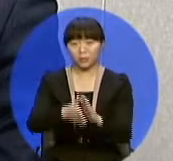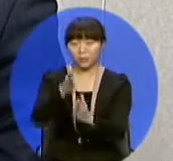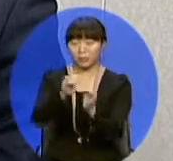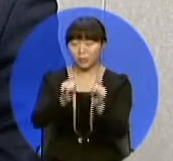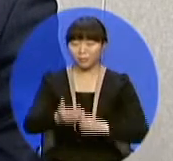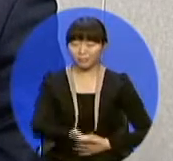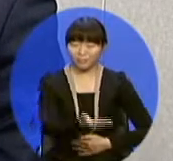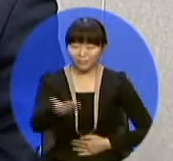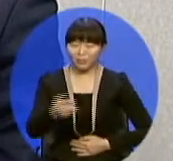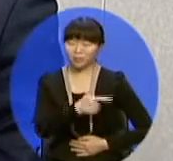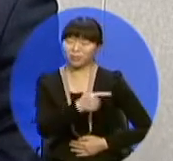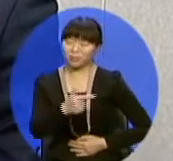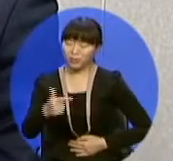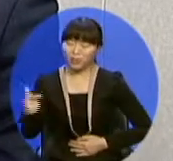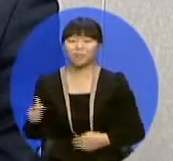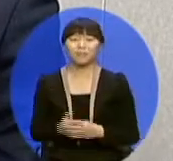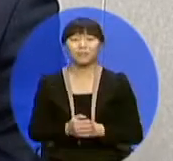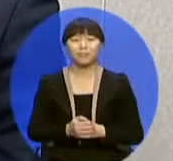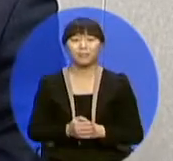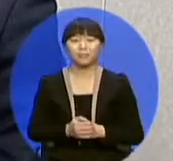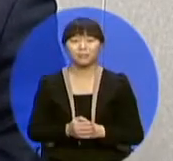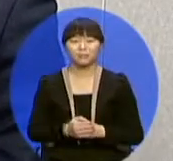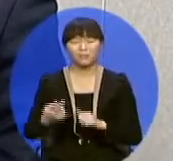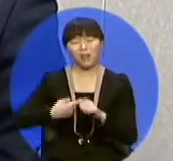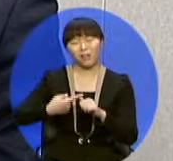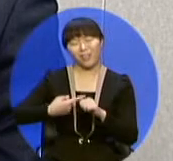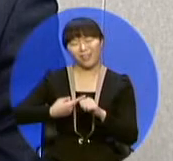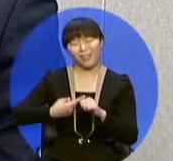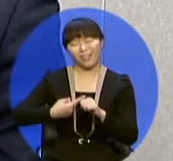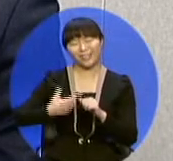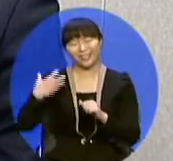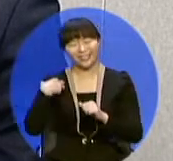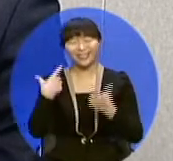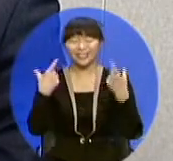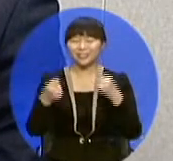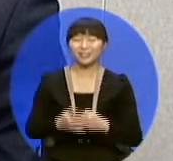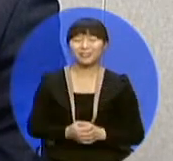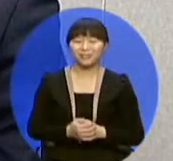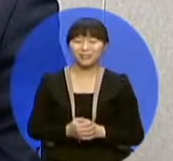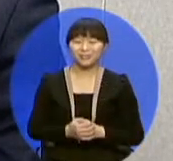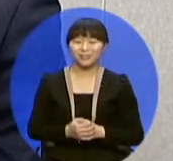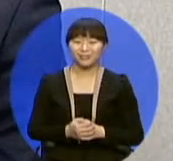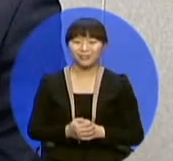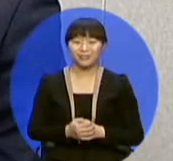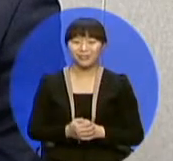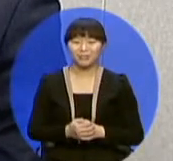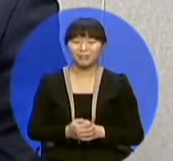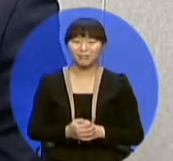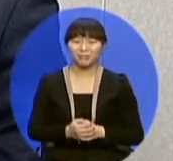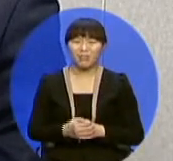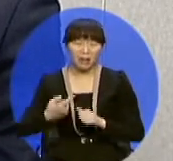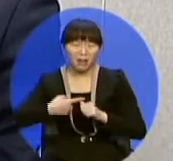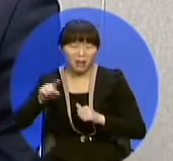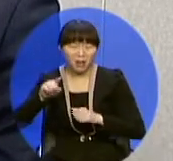시민들로부터 여러 가지 욕을 먹는 그런 자리이기도 합니다. 근데 그거에